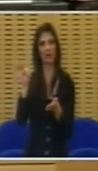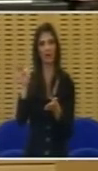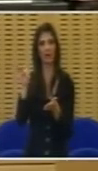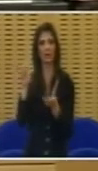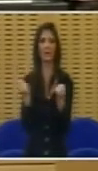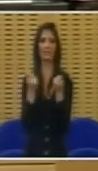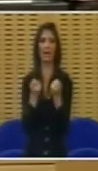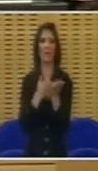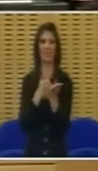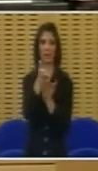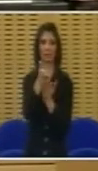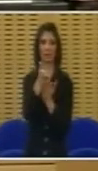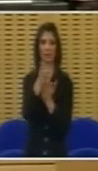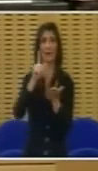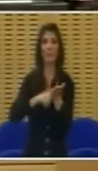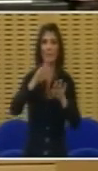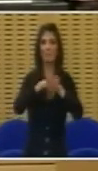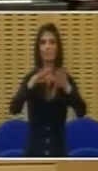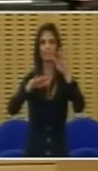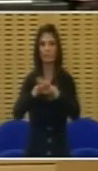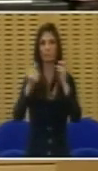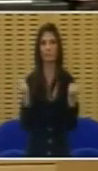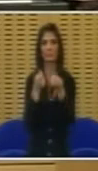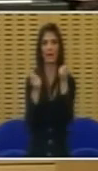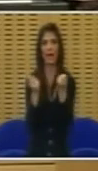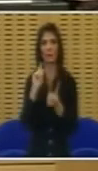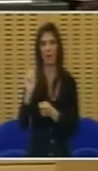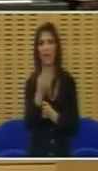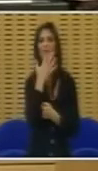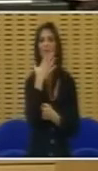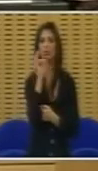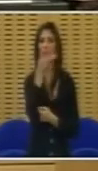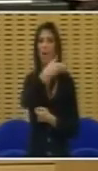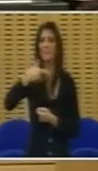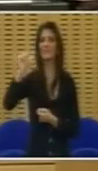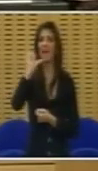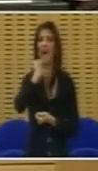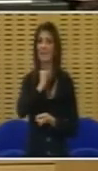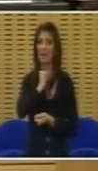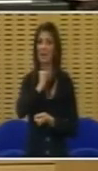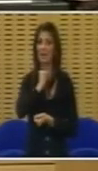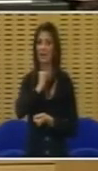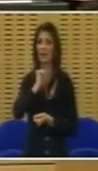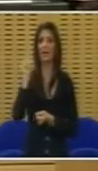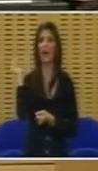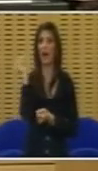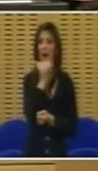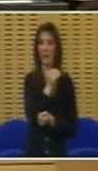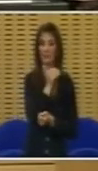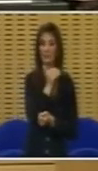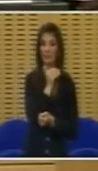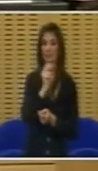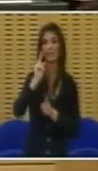πρέπει επιτέλους να γίνει πράξη. Γι' αυτό και εμείς, ως ΑΚΕΛ, προχωρήσαμε άμεσα σε καταγγελία στις γερμανικές εποπτικές